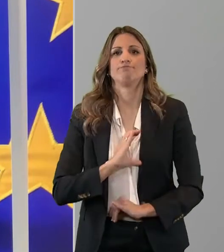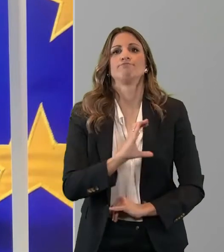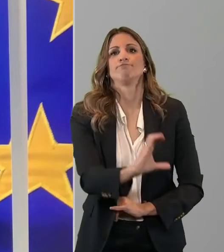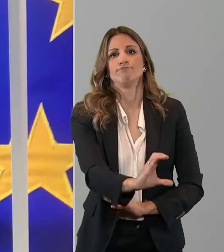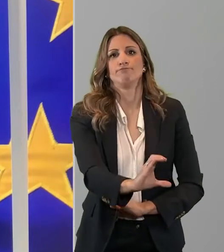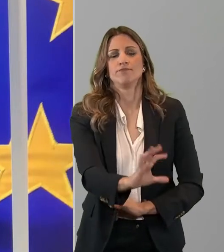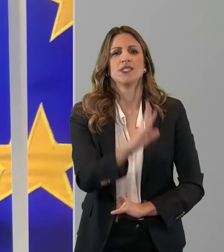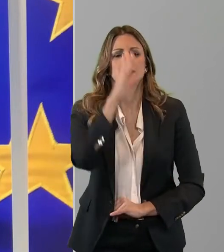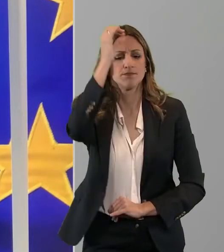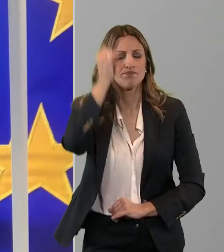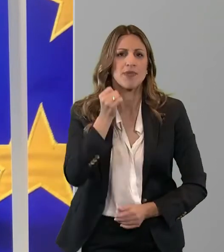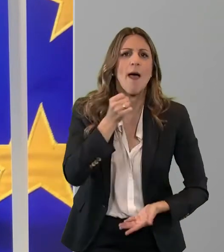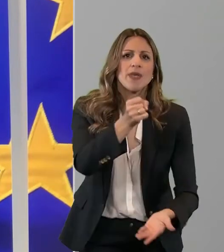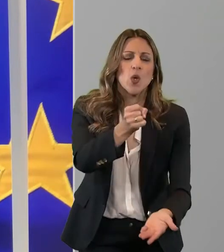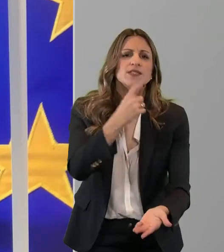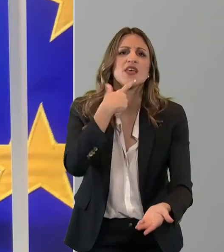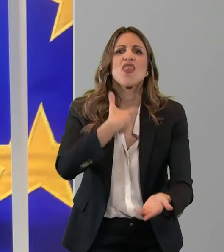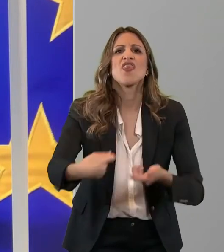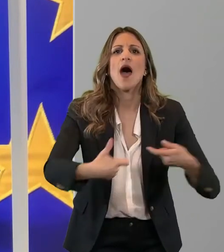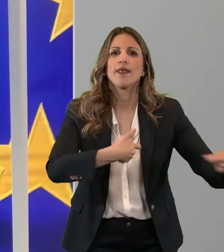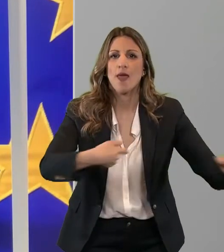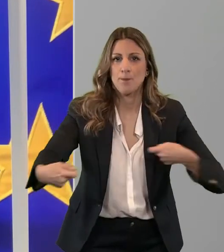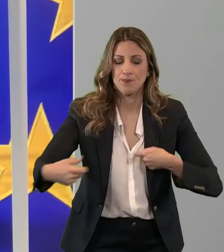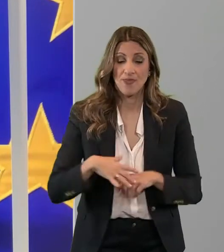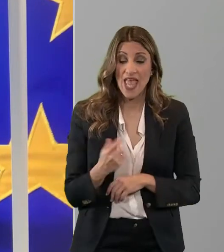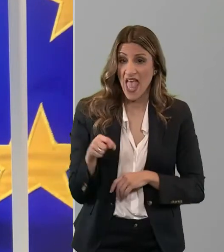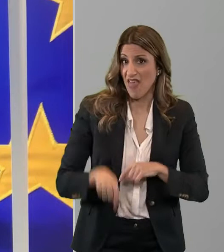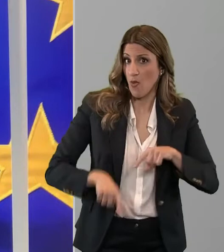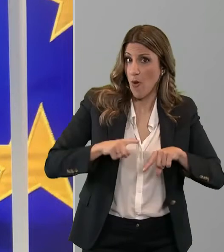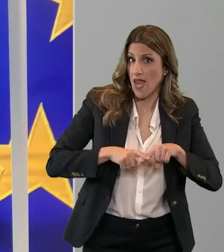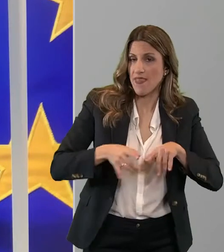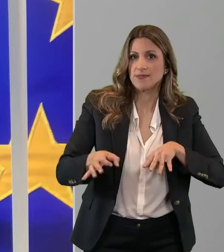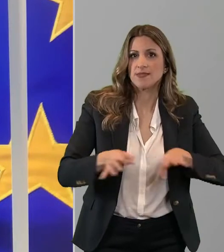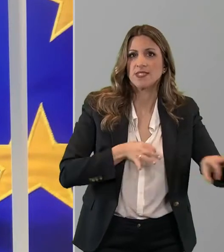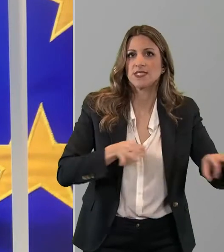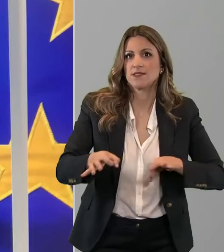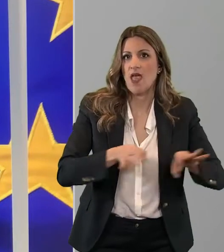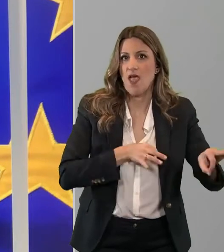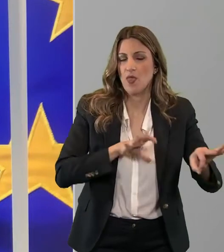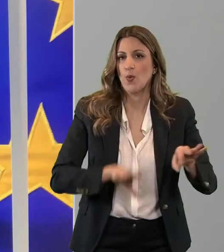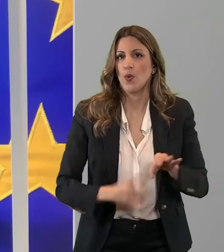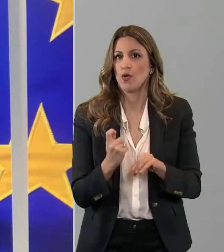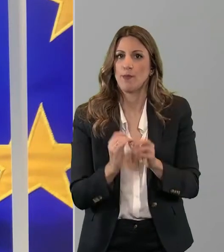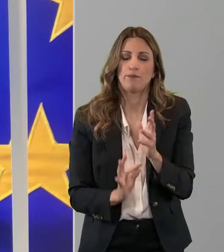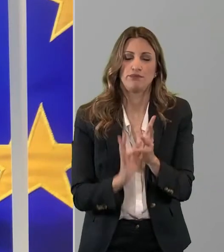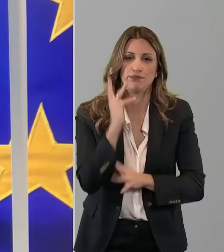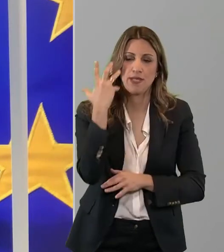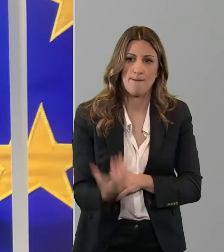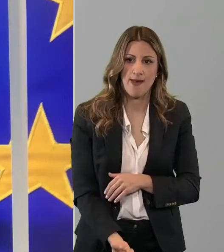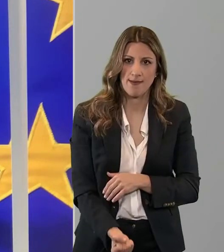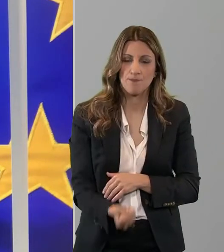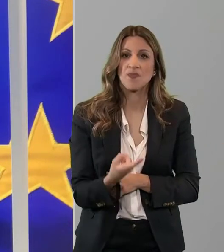μορφή επιχορηγήσεων δανείων. Το εθνικό τώρα σχέδιο, το ελληνικό εθνικό σχέδιο ανάκαμψης και